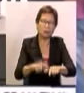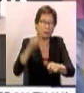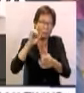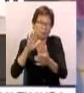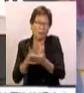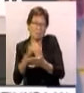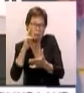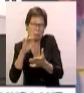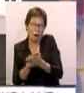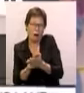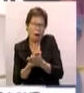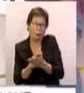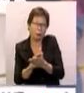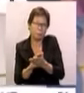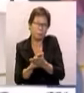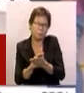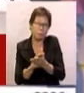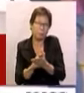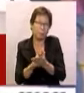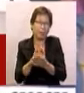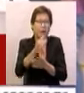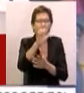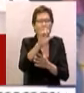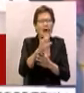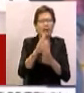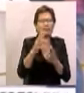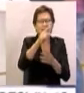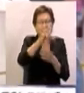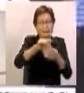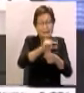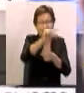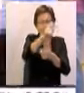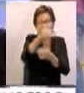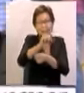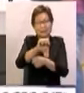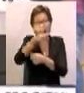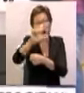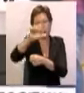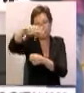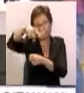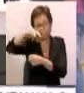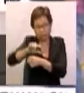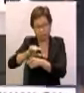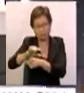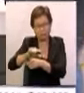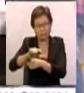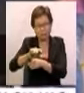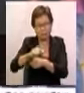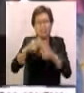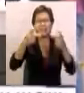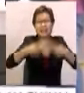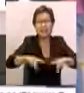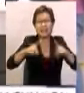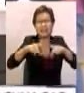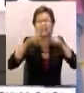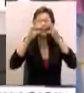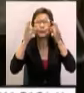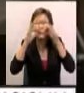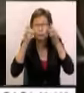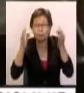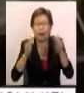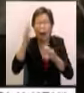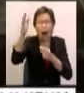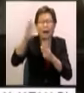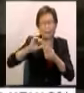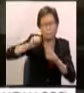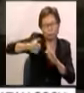dipercayalah gas cecair LPG di kedai Nene Chicken, yang mana mereka akan